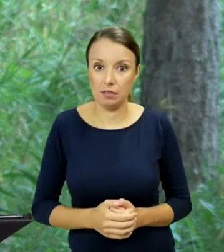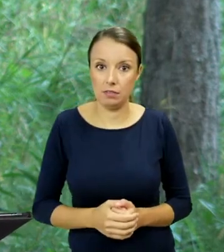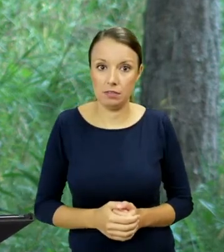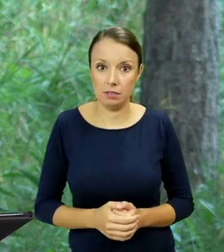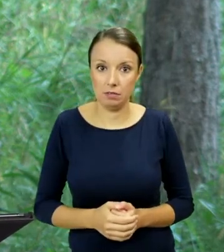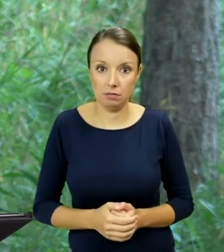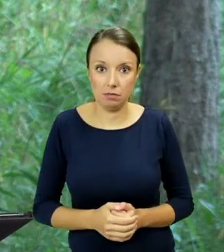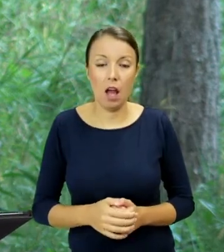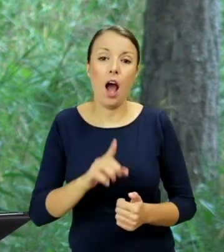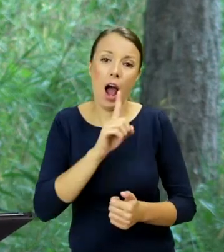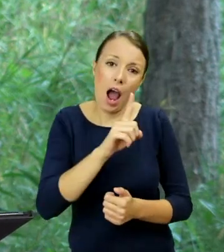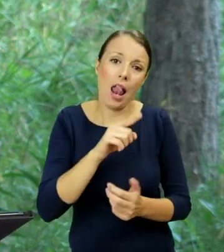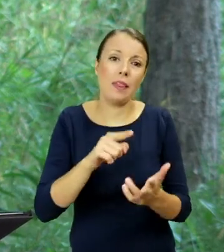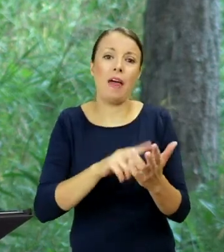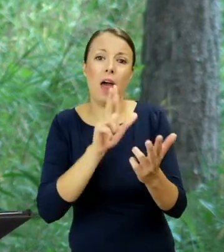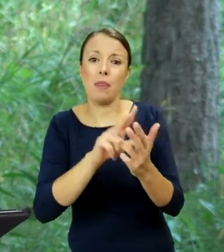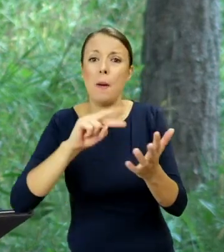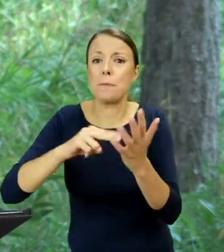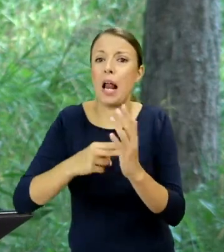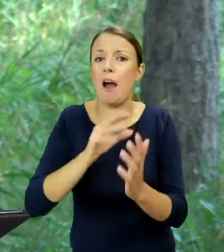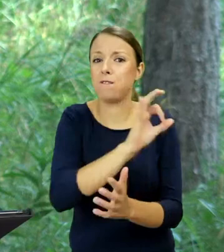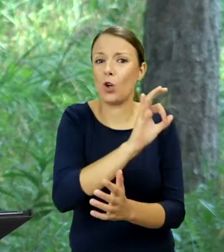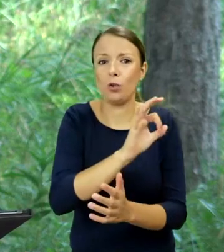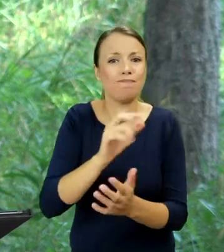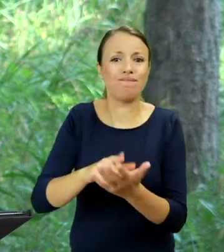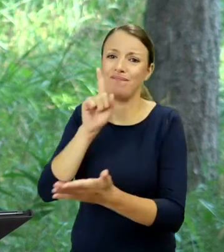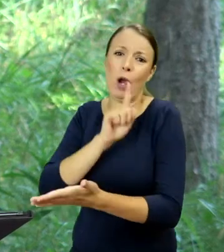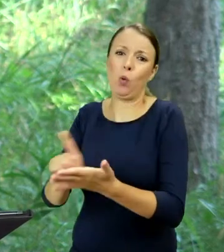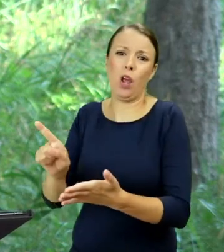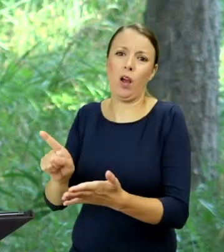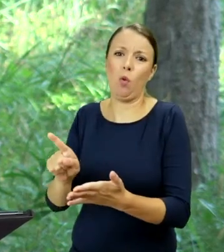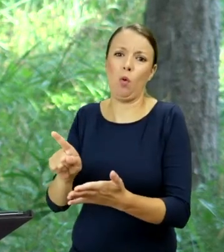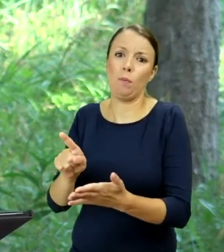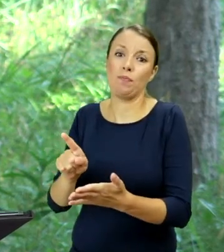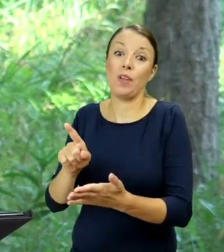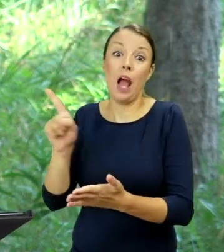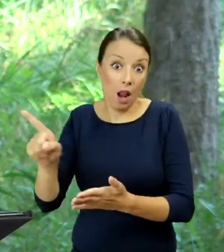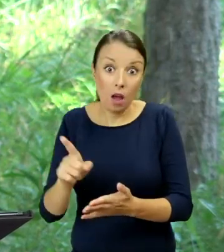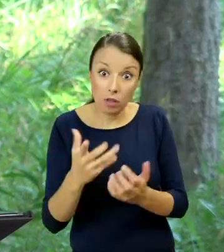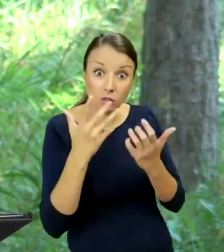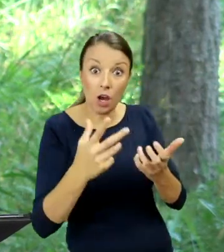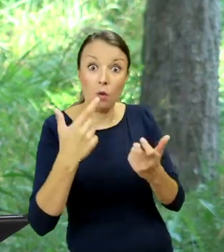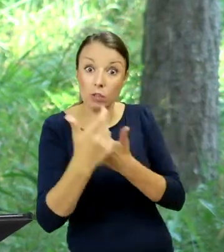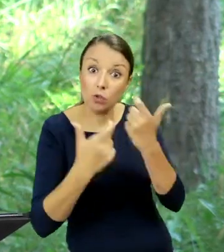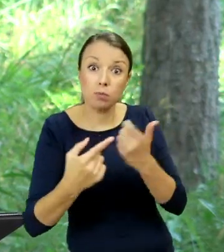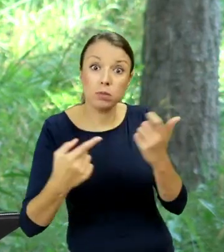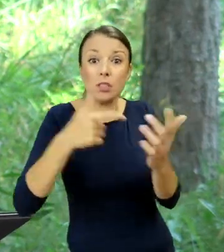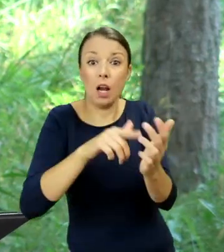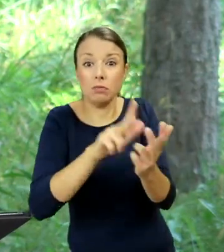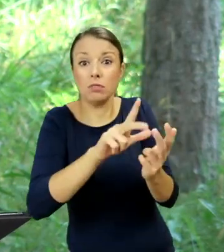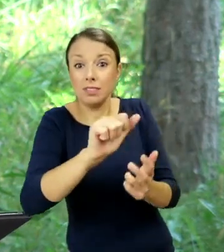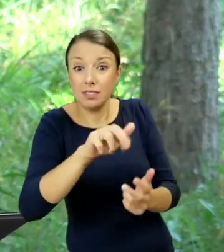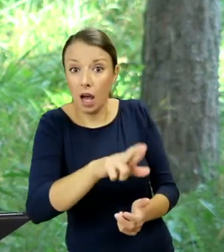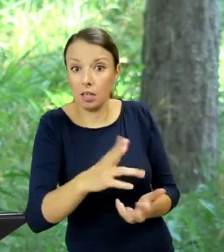storpedowany, nie odbył się, ale to ona była gotowa tego zamachu dokonać.